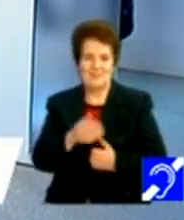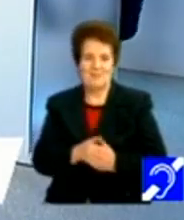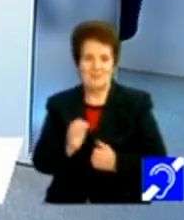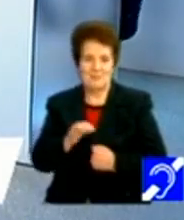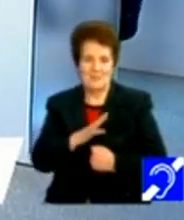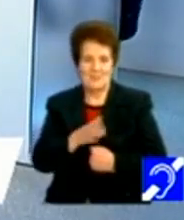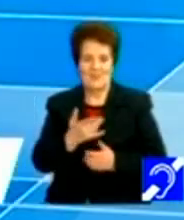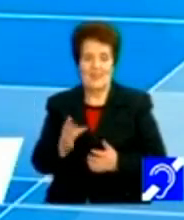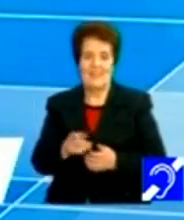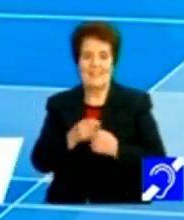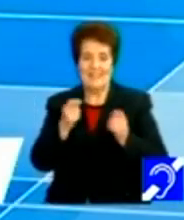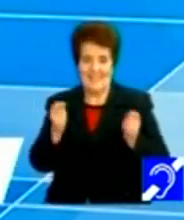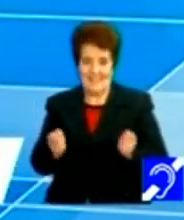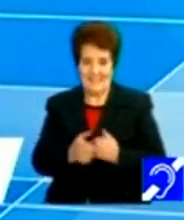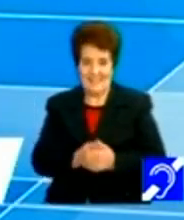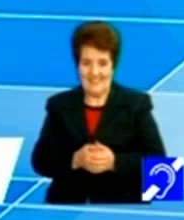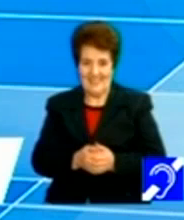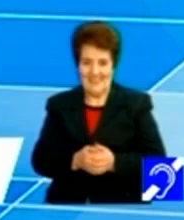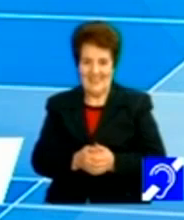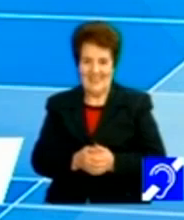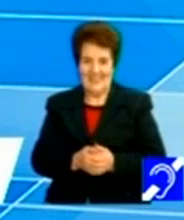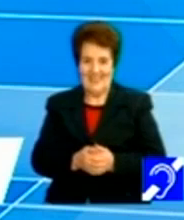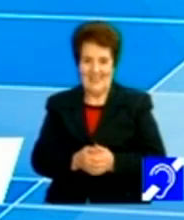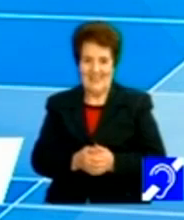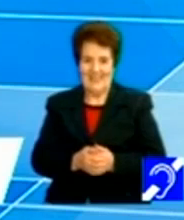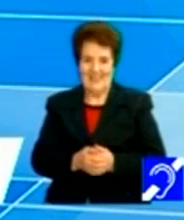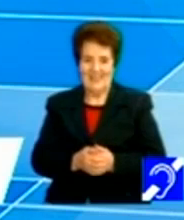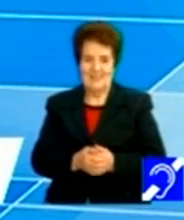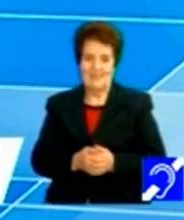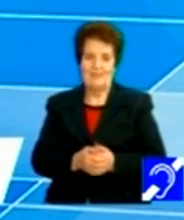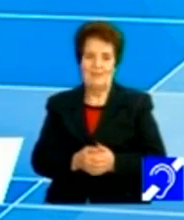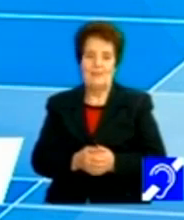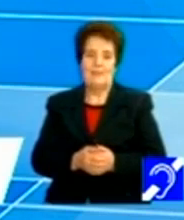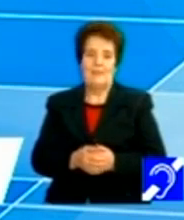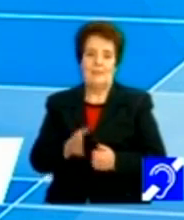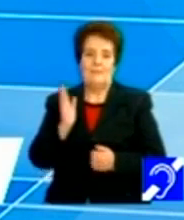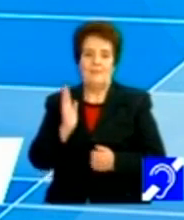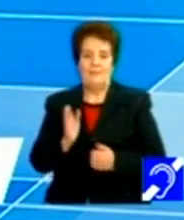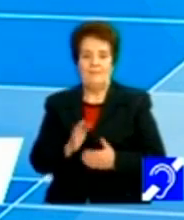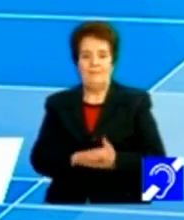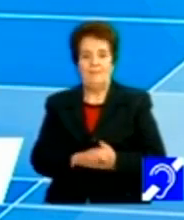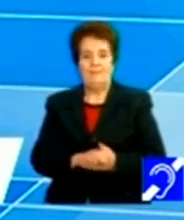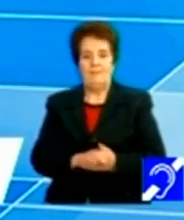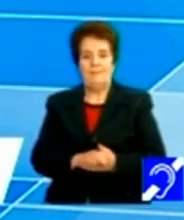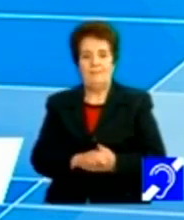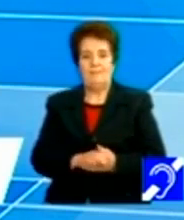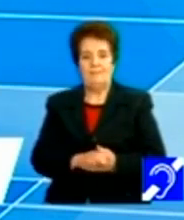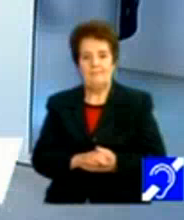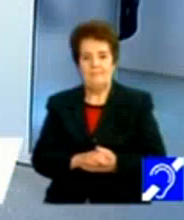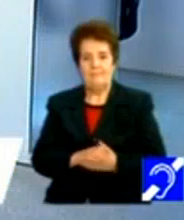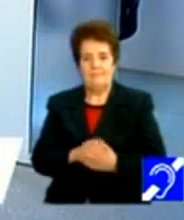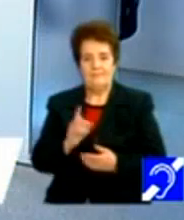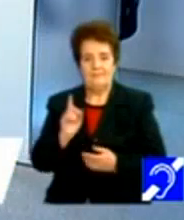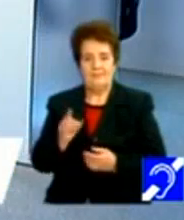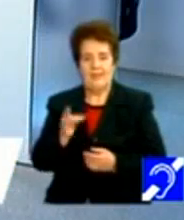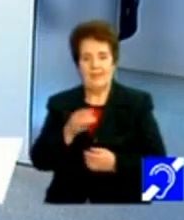o lăsăm așa deschisă și puteți să o numiți de o personalitate care vă e model. Bine, haideți să spunem, nu din Republica